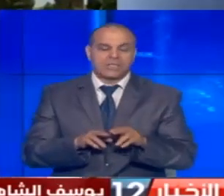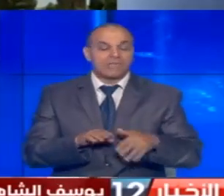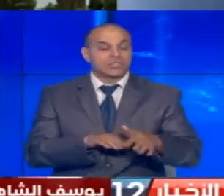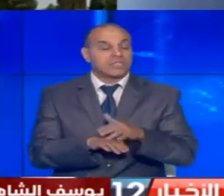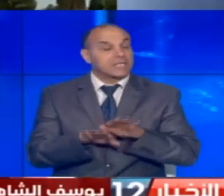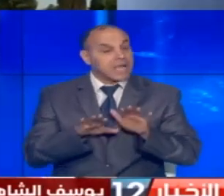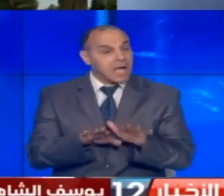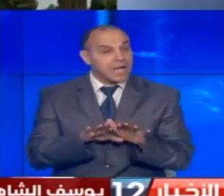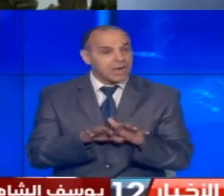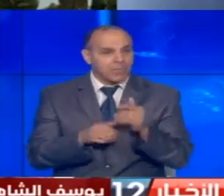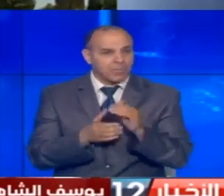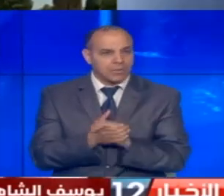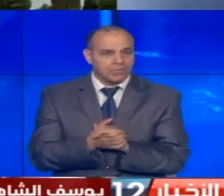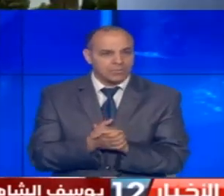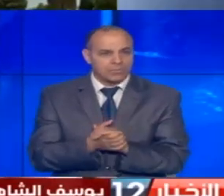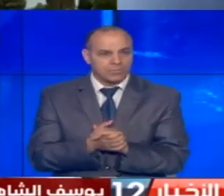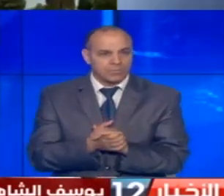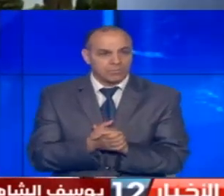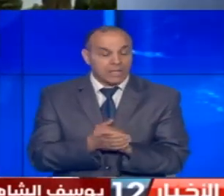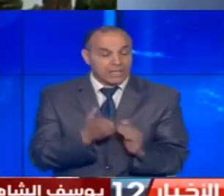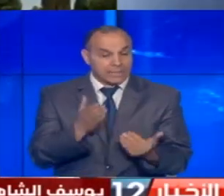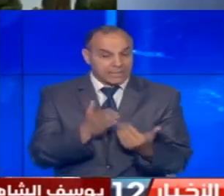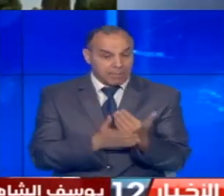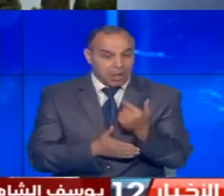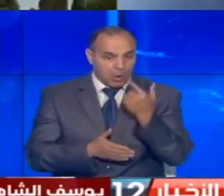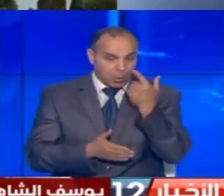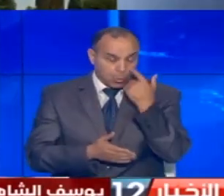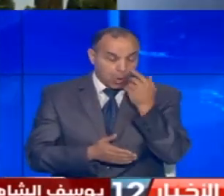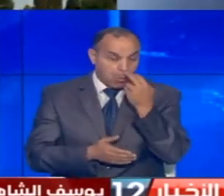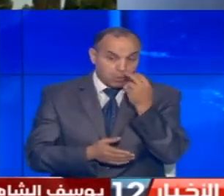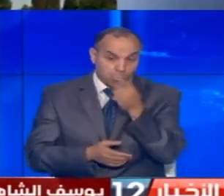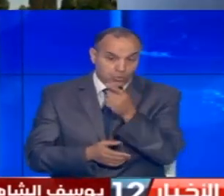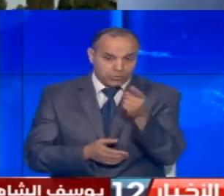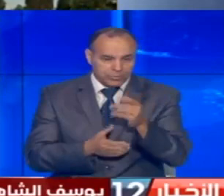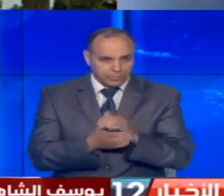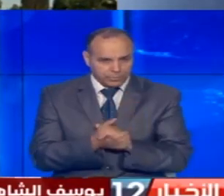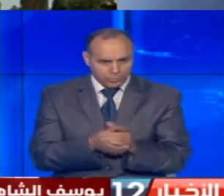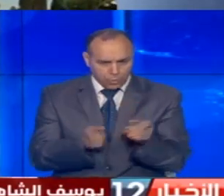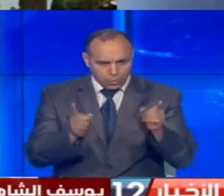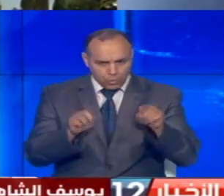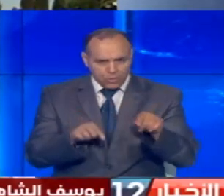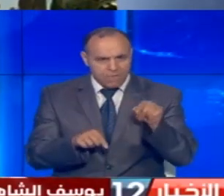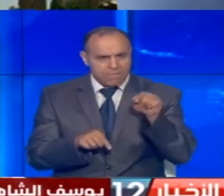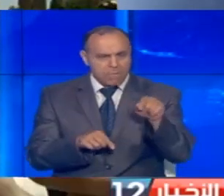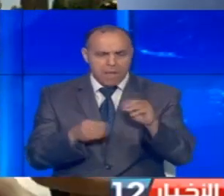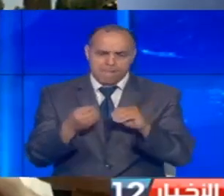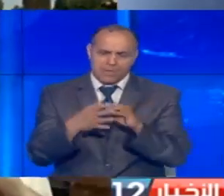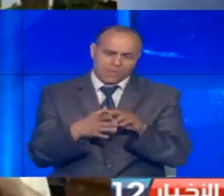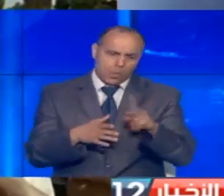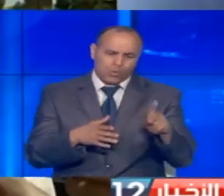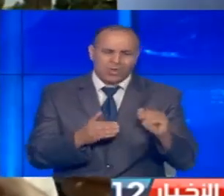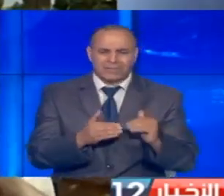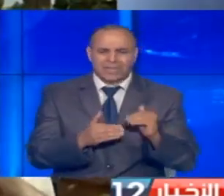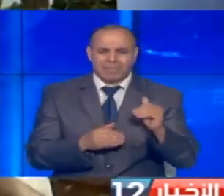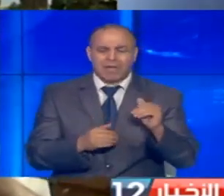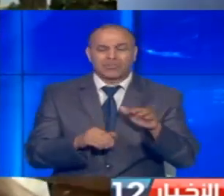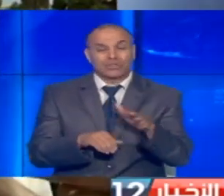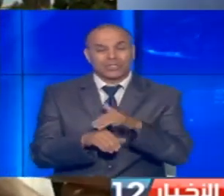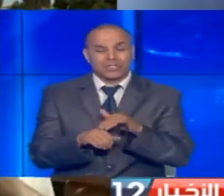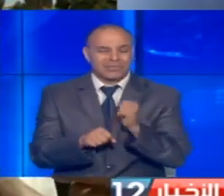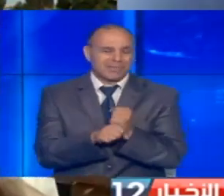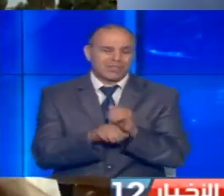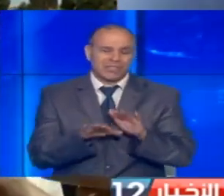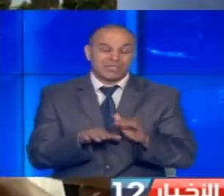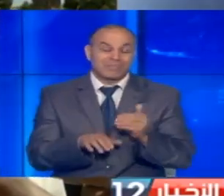كنا وقفنا على هذه الصباحة على بعض الإخلالات الأمنية، وأيضا هناك أيضا مشاكل أخرى تنموية في الجزيرة يجب العمل